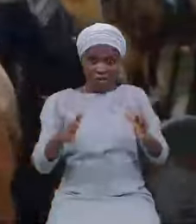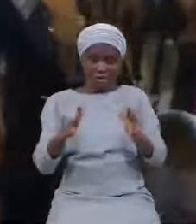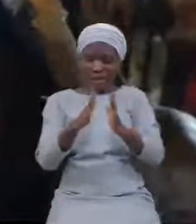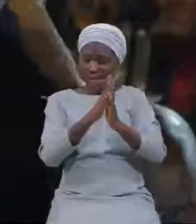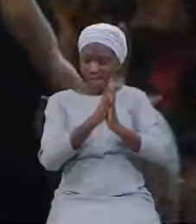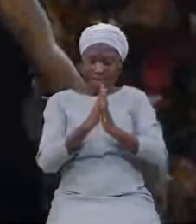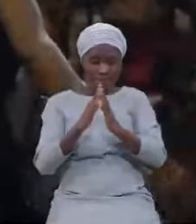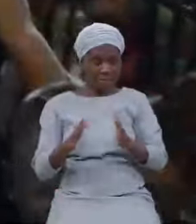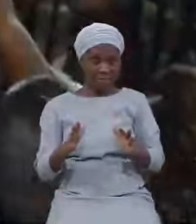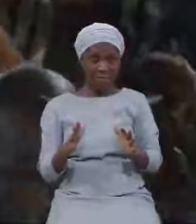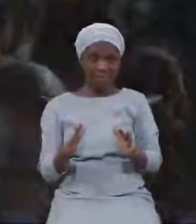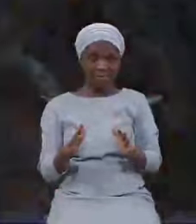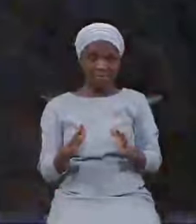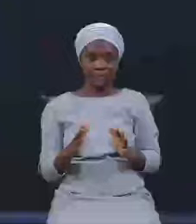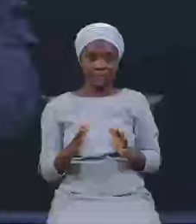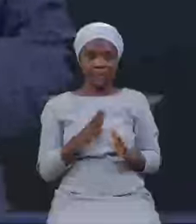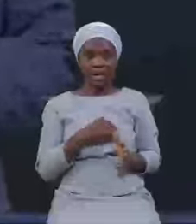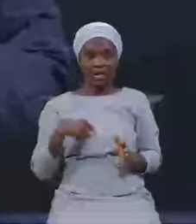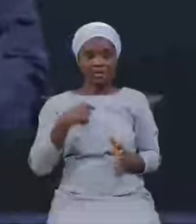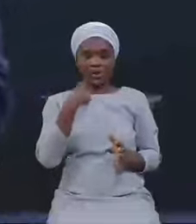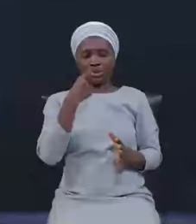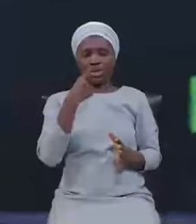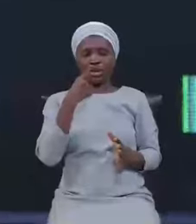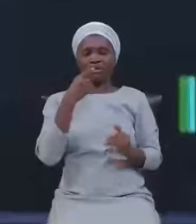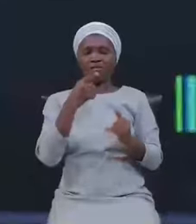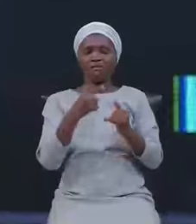et nous disons le dernier amen,